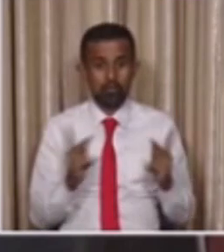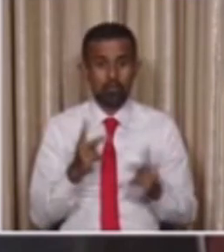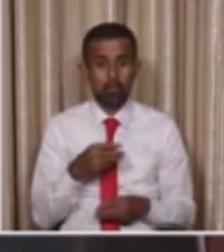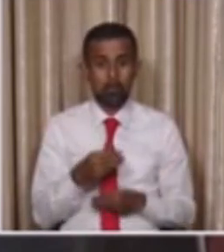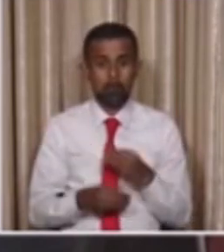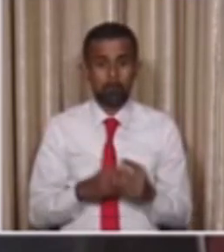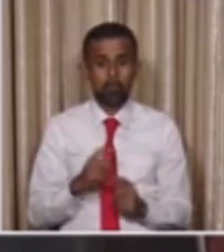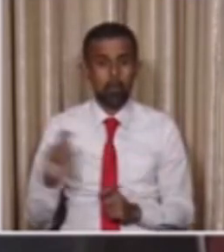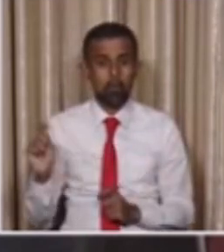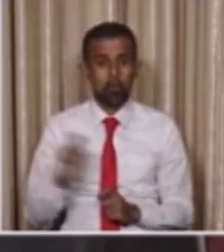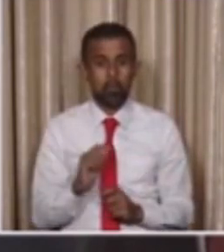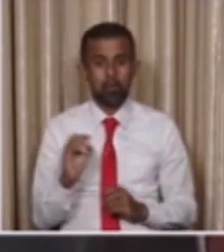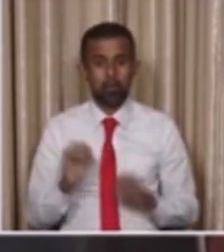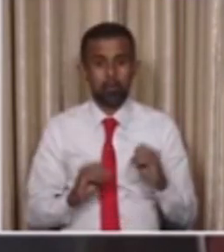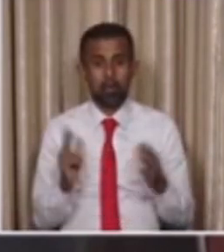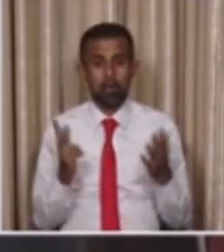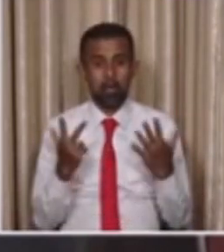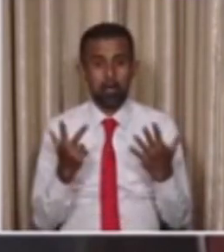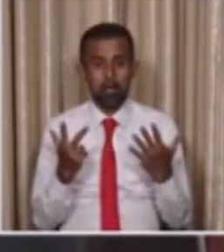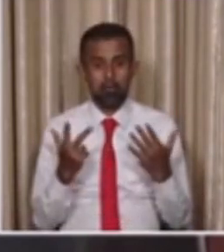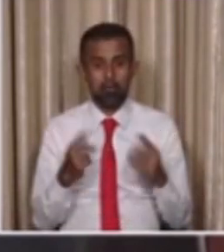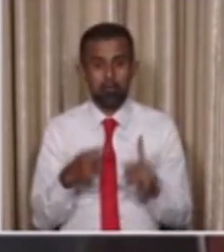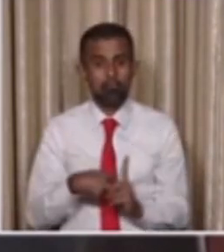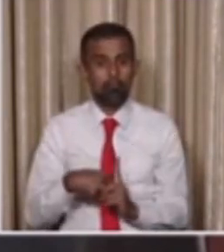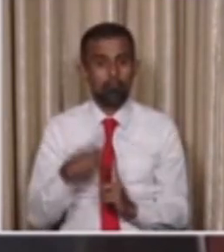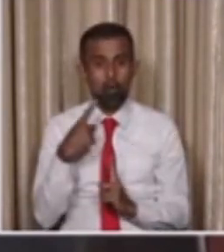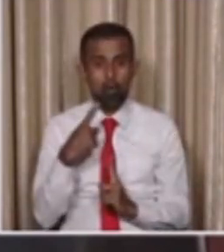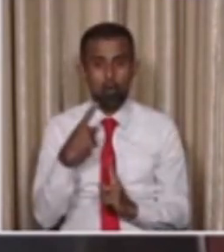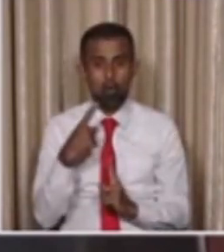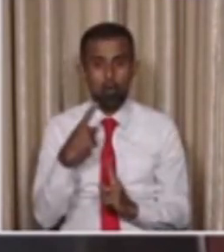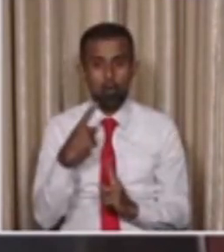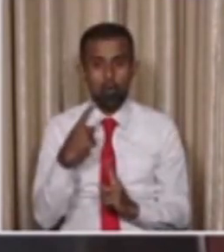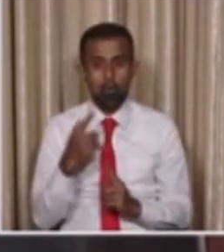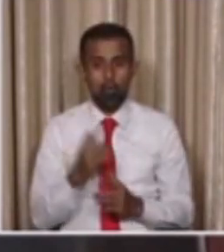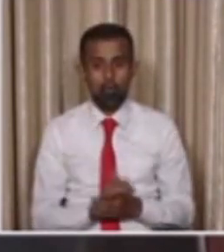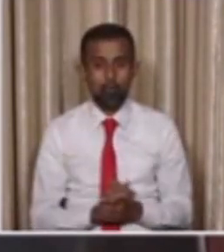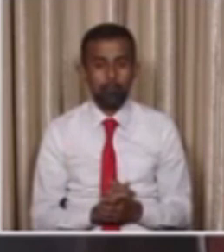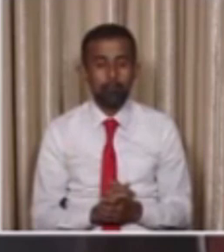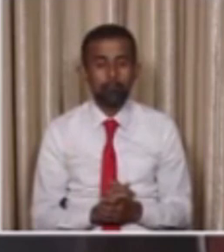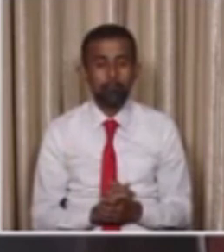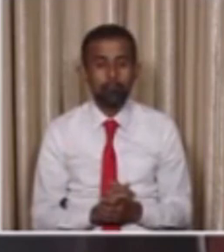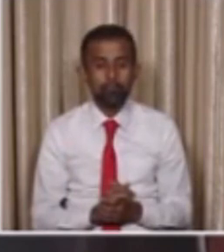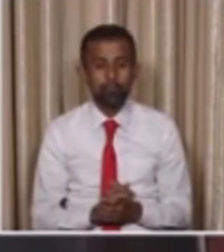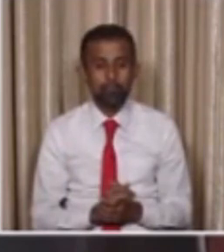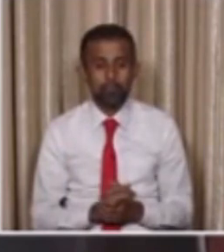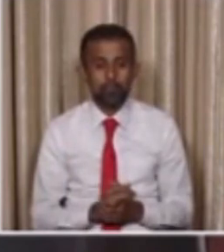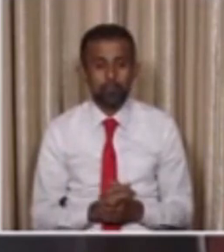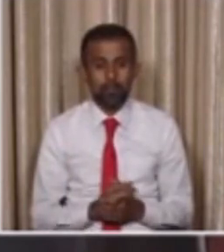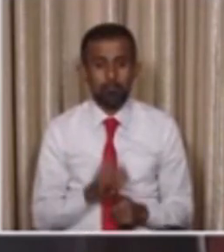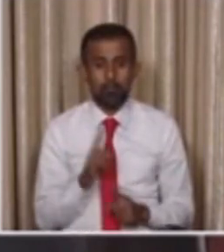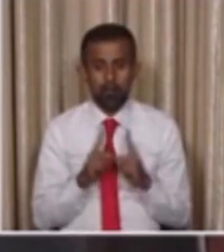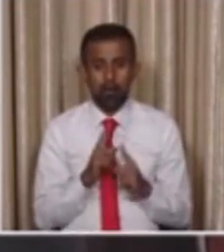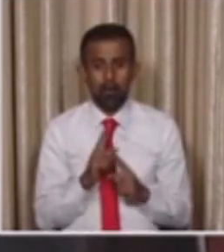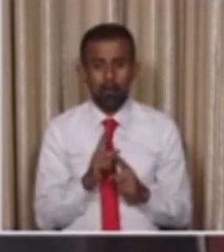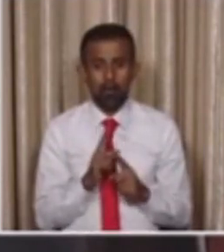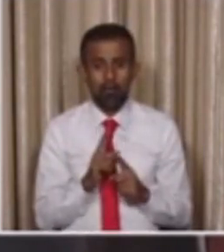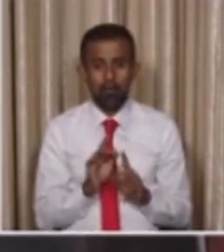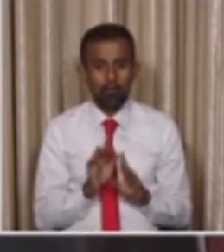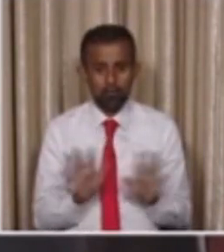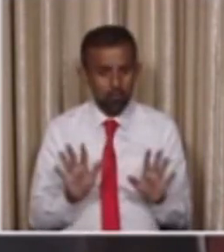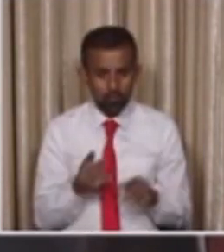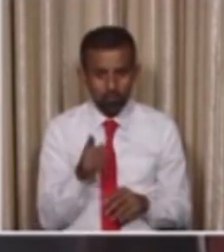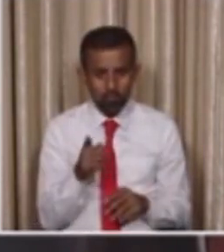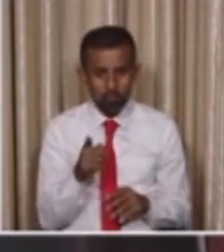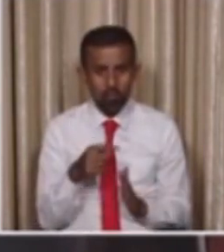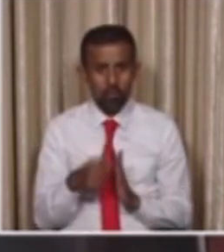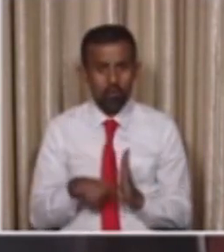කර්මාන්තයේ ඉපැයීම් වලින් 80%ක වර්ධනයක් අපි ලබලා තියෙනවා ගරු නියෝජ්‍ය කතානායකතුමනි. ඉතින් මේවා කතා නොකළ යුතු දේවල්ද? රටක් වශයෙන්